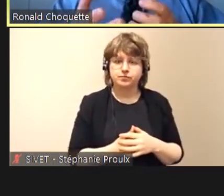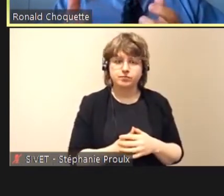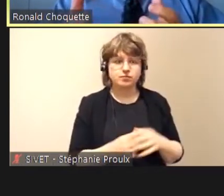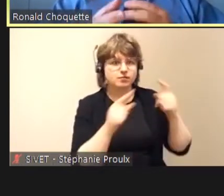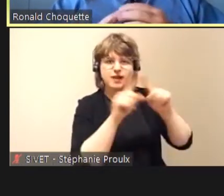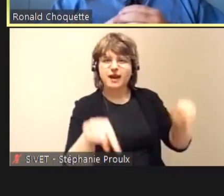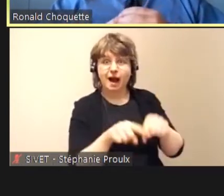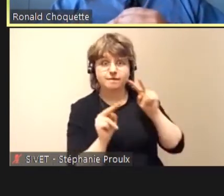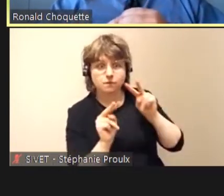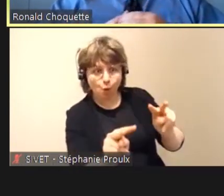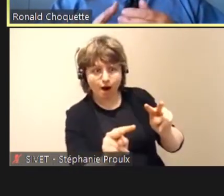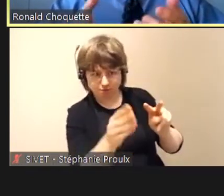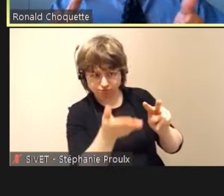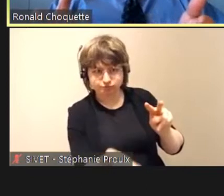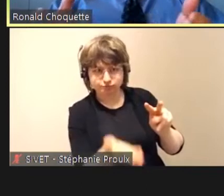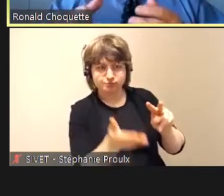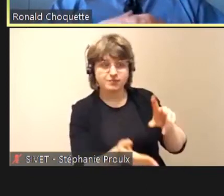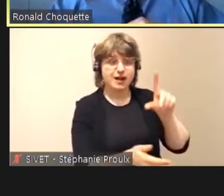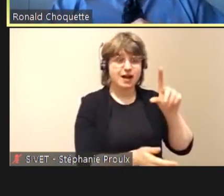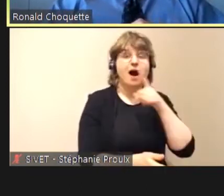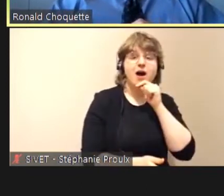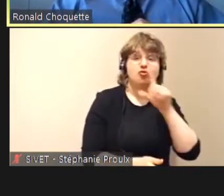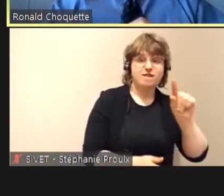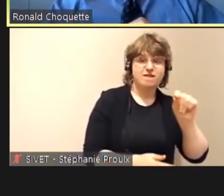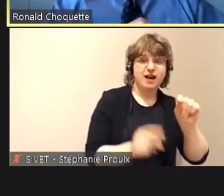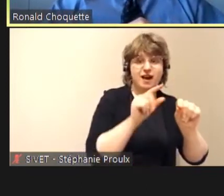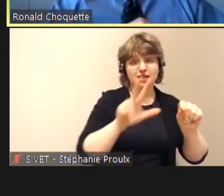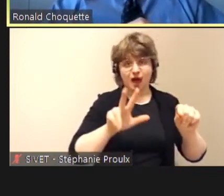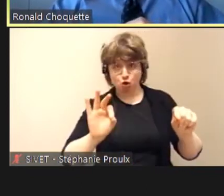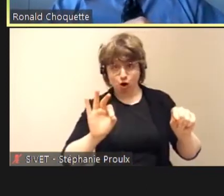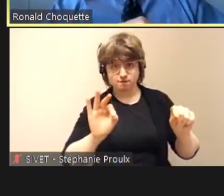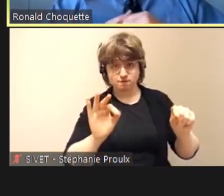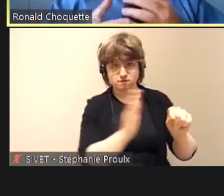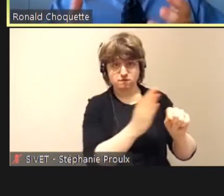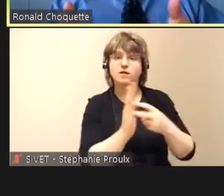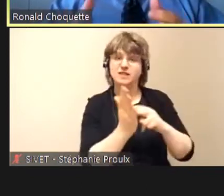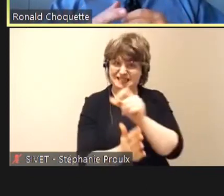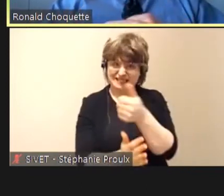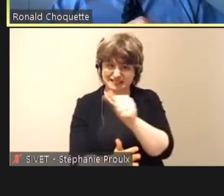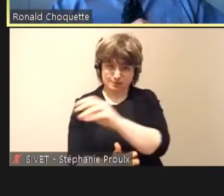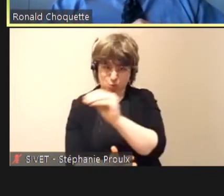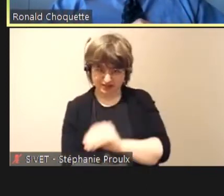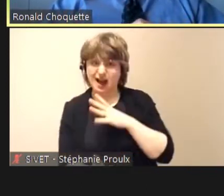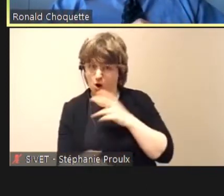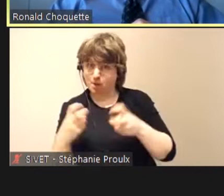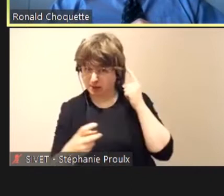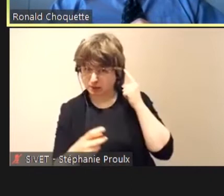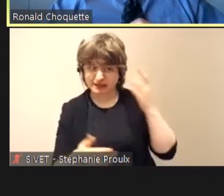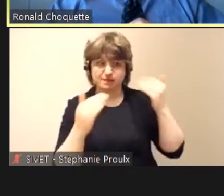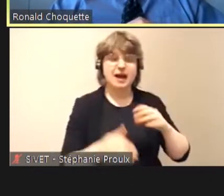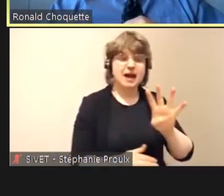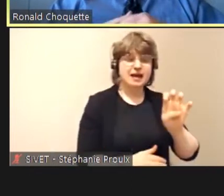l'écran, si on parle de 20 à 39 ans, on parle de au-dessus de 10%. 40 à 49 ans,